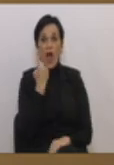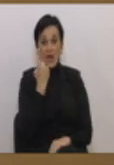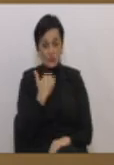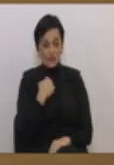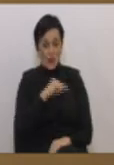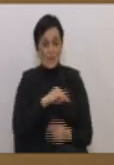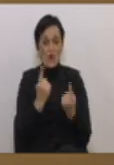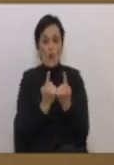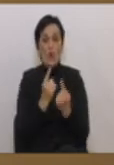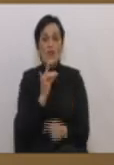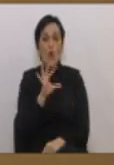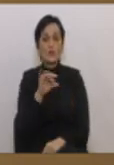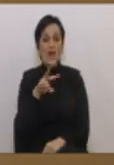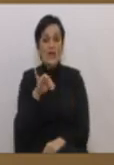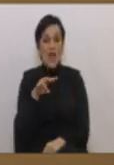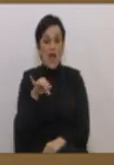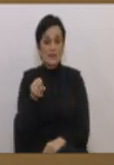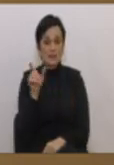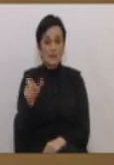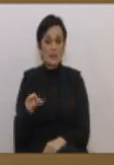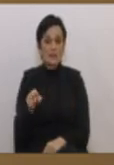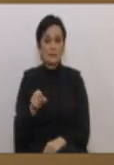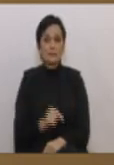კოლეგამ იოსელიანმა